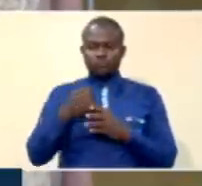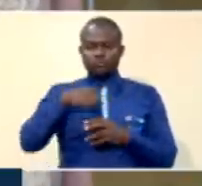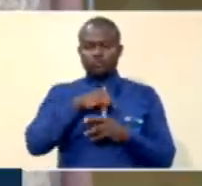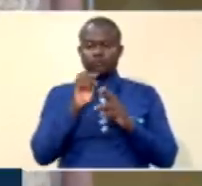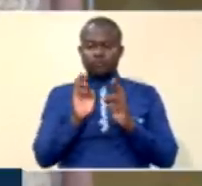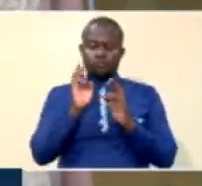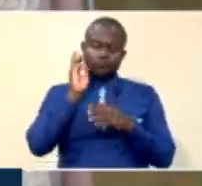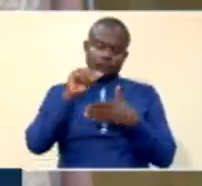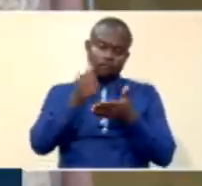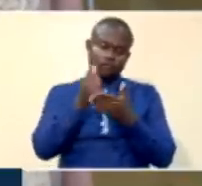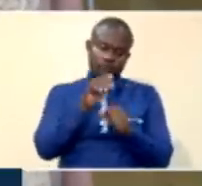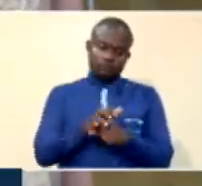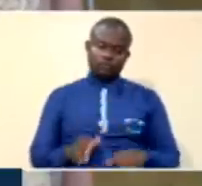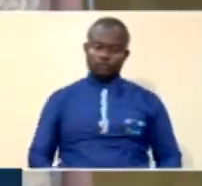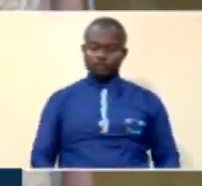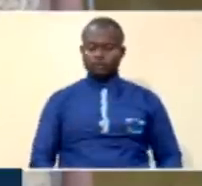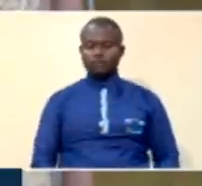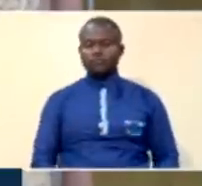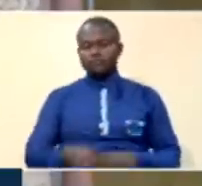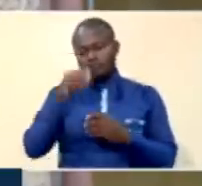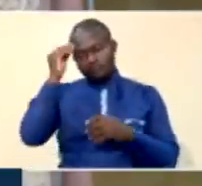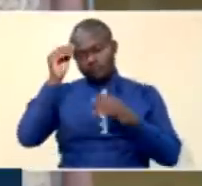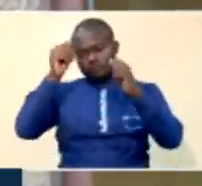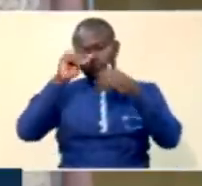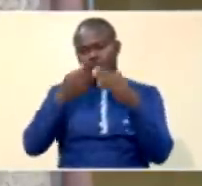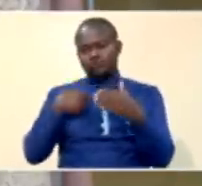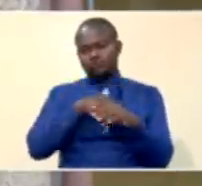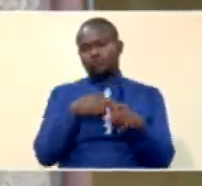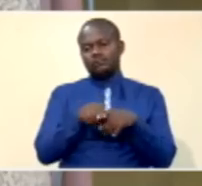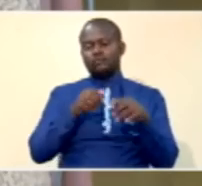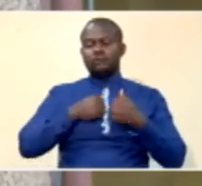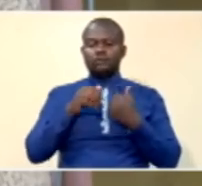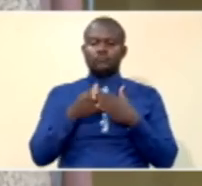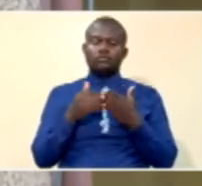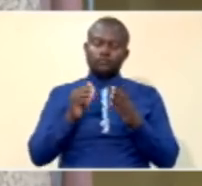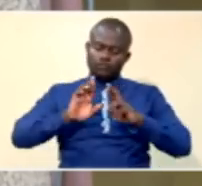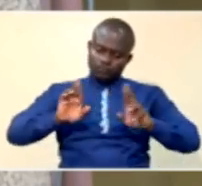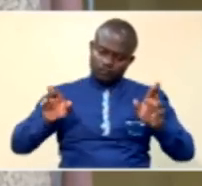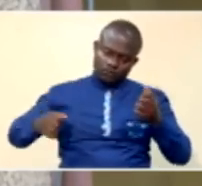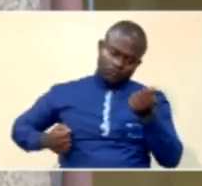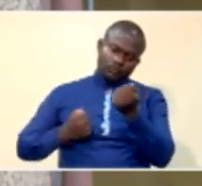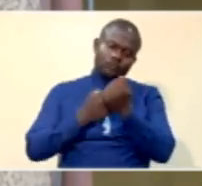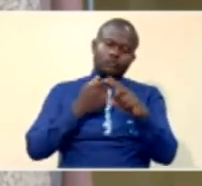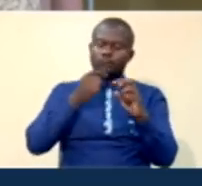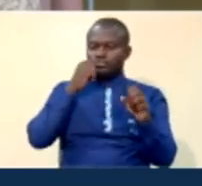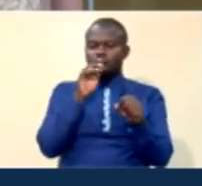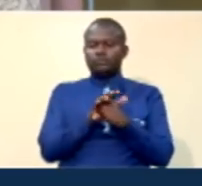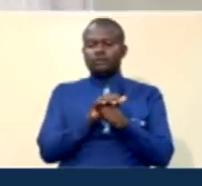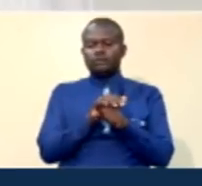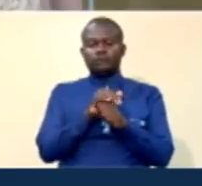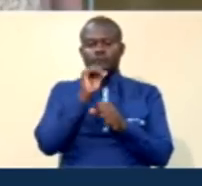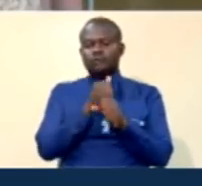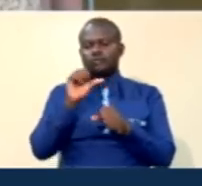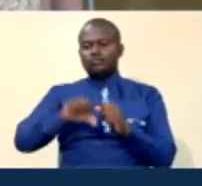ko bazadufasha nk'ikipe. Ubutumwa ku bafana bacu no ku Banyarwanda ni ugutuba inyuma kandi turabizeza ko